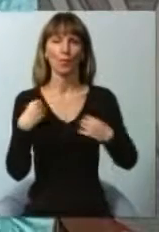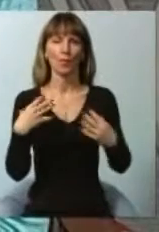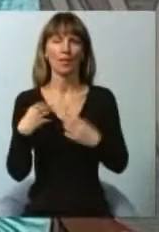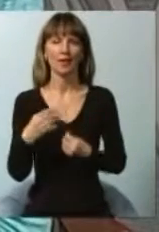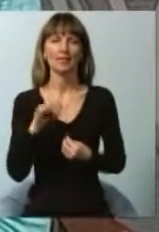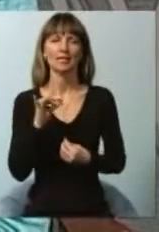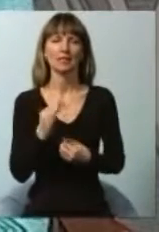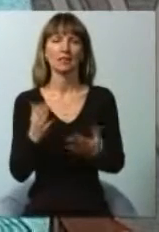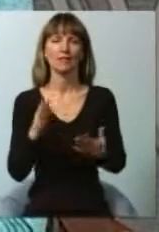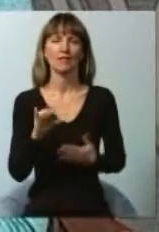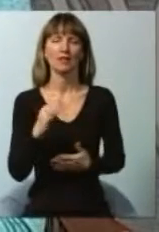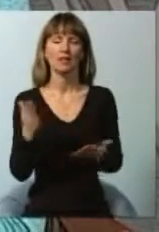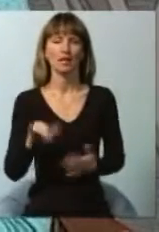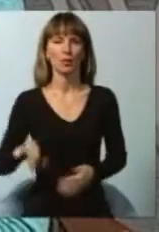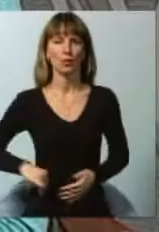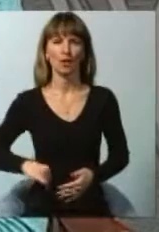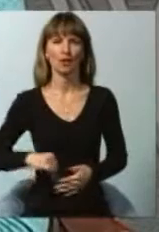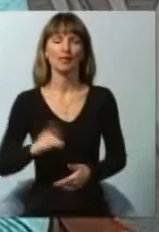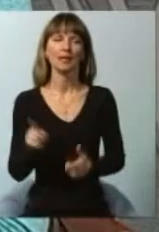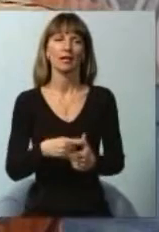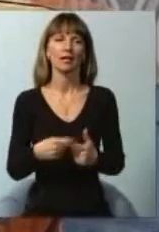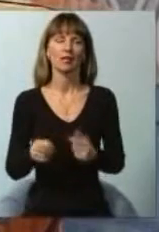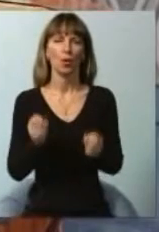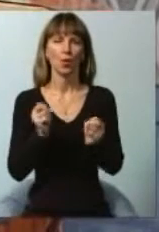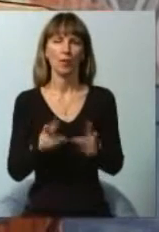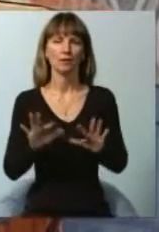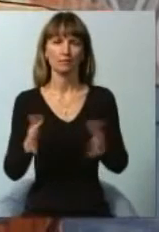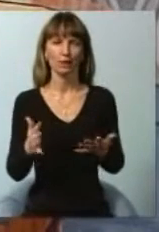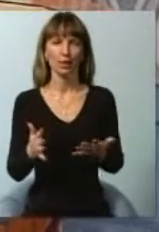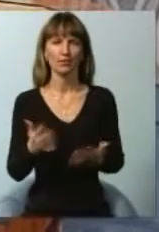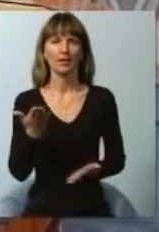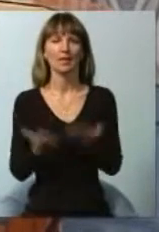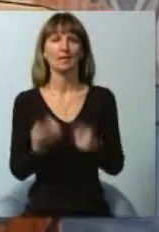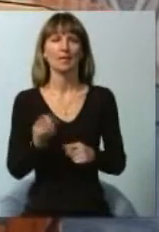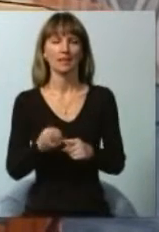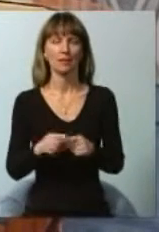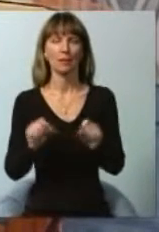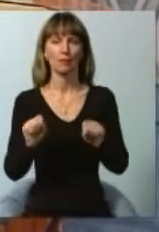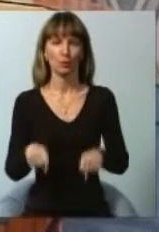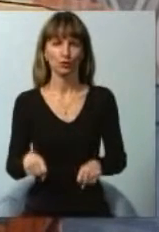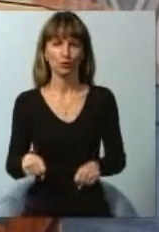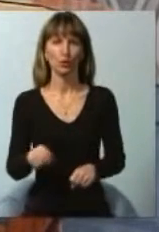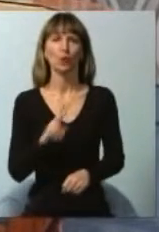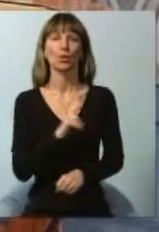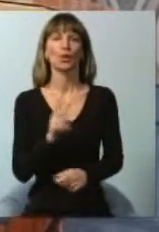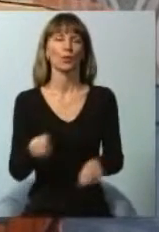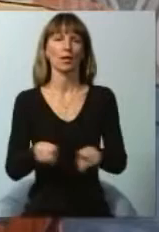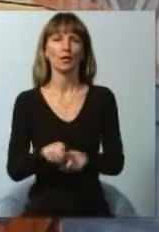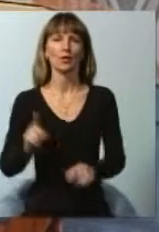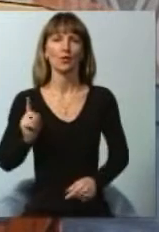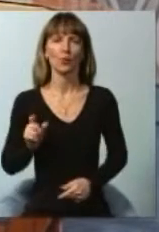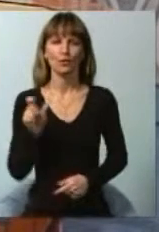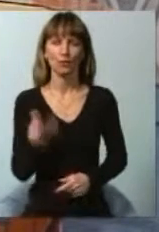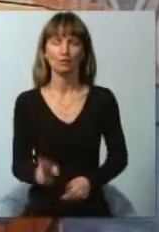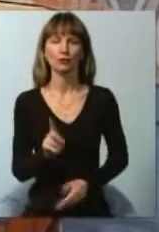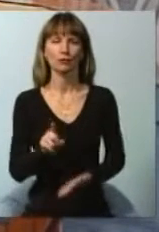від якихось там злодіїв або якихось пригод, або небезпек навіть, якщо це можливо. А ще, хто такі охоронці? Яким має бути от